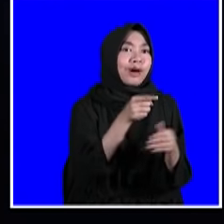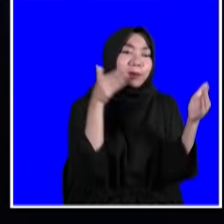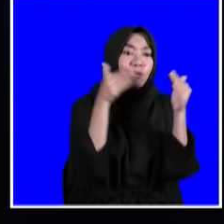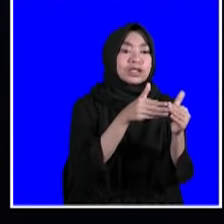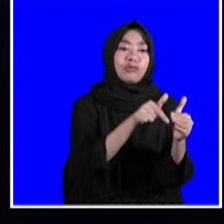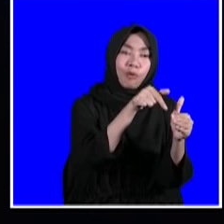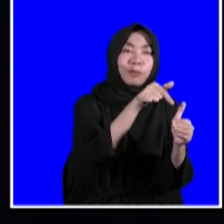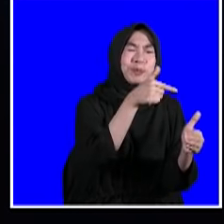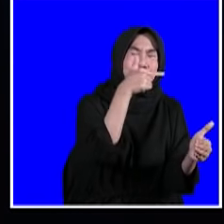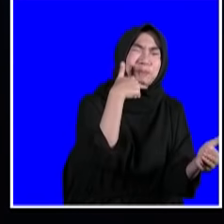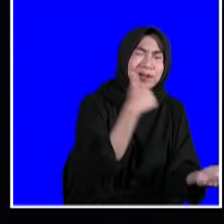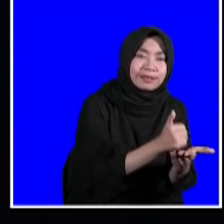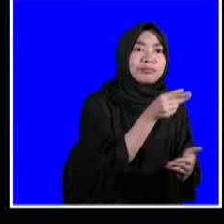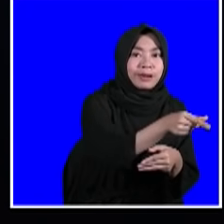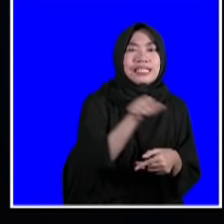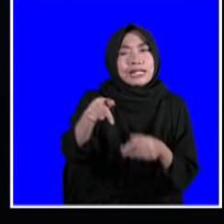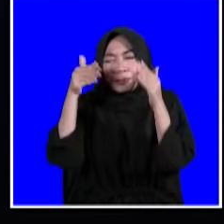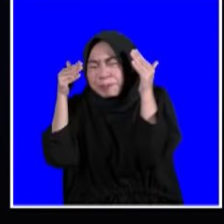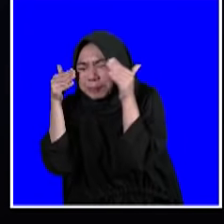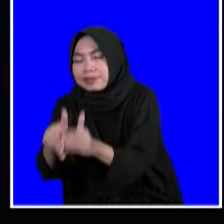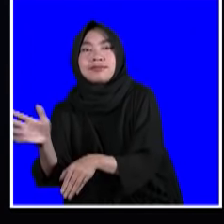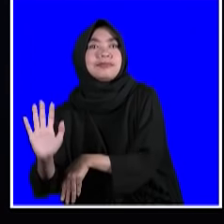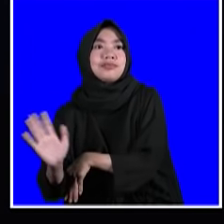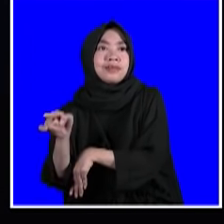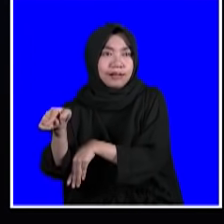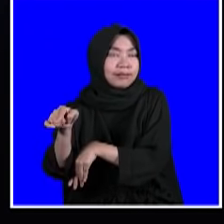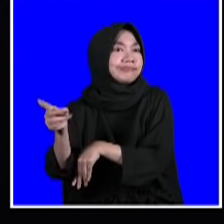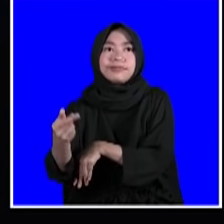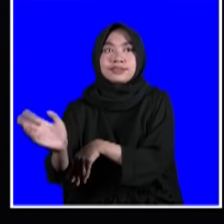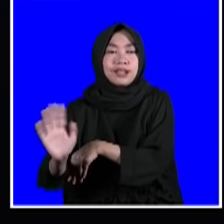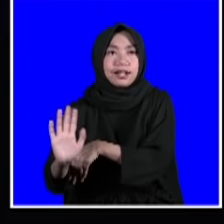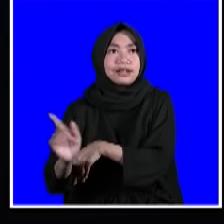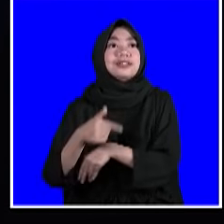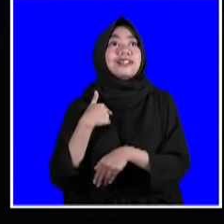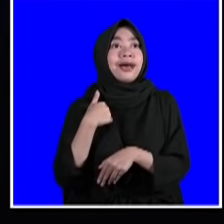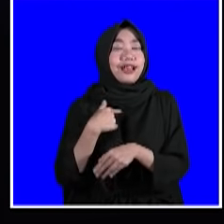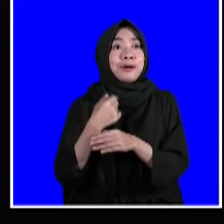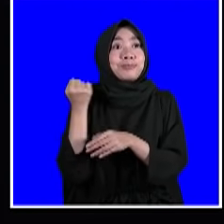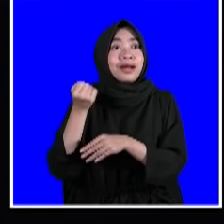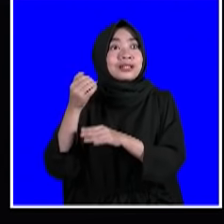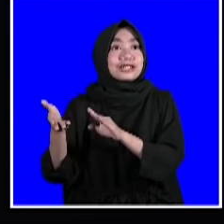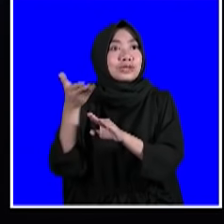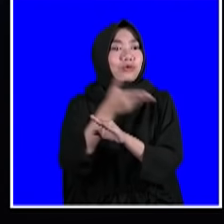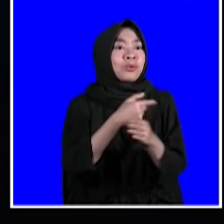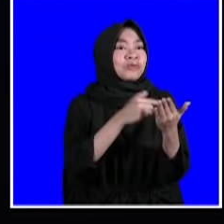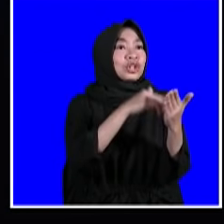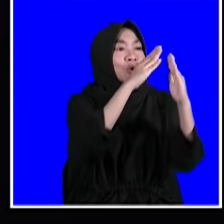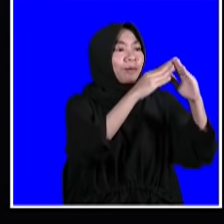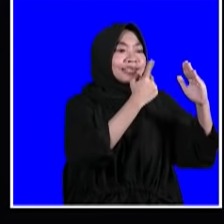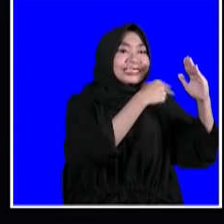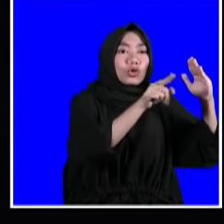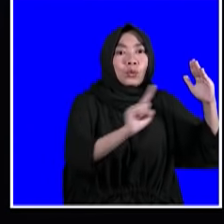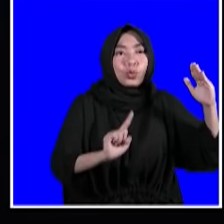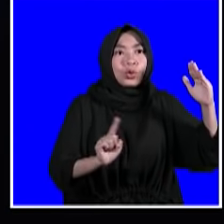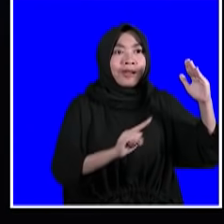Anda. Nah, kalau Anda tidak ingin kebablasan, maka sebelum berbelanja sebaiknya Anda cek dulu di rumah. Sudah